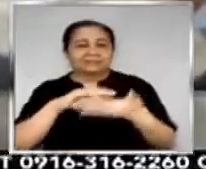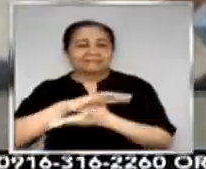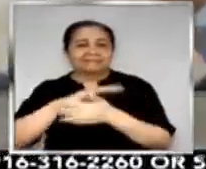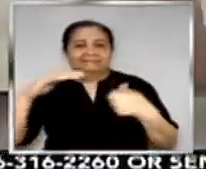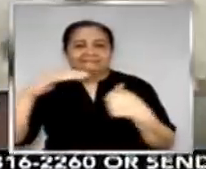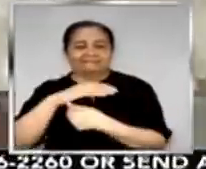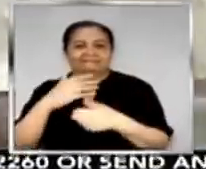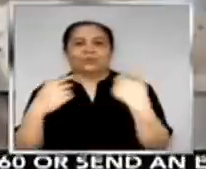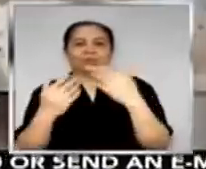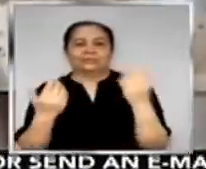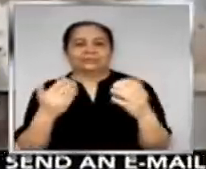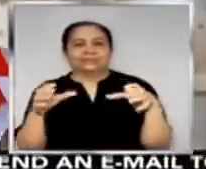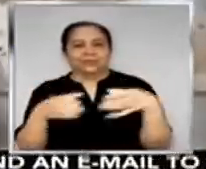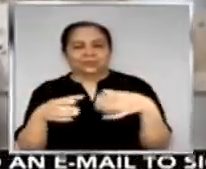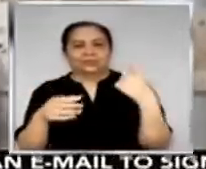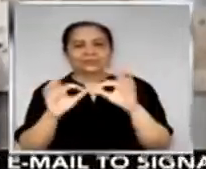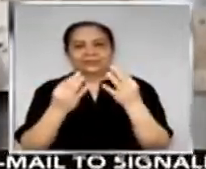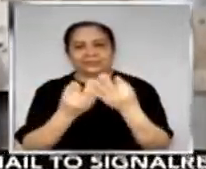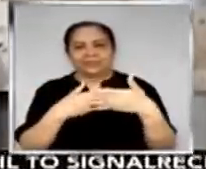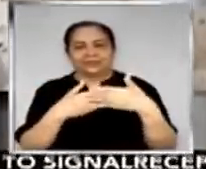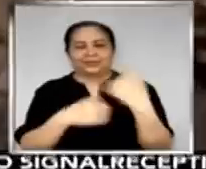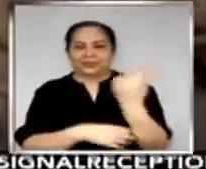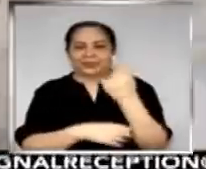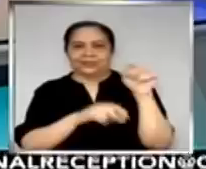malalapit na kaanak lang ang naroon.